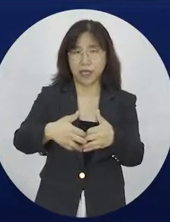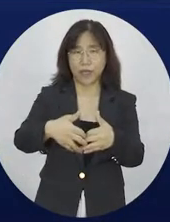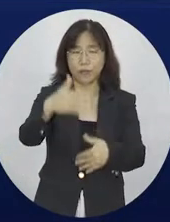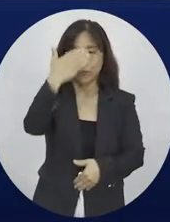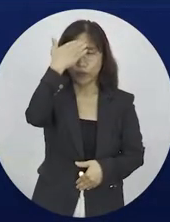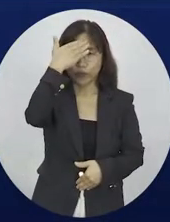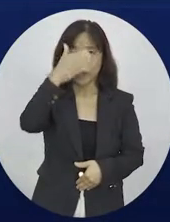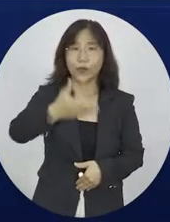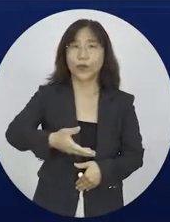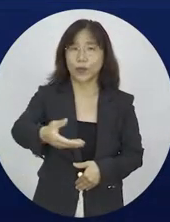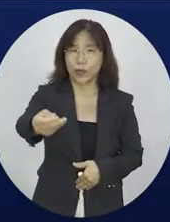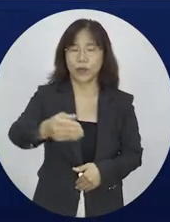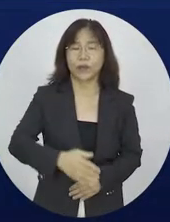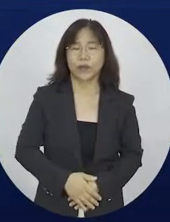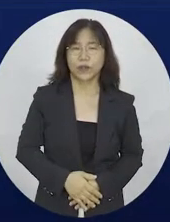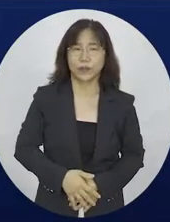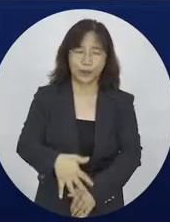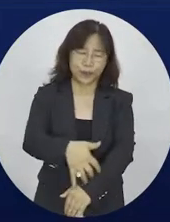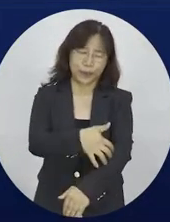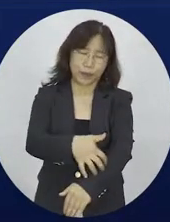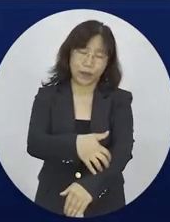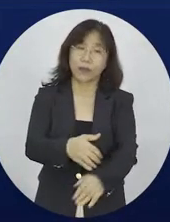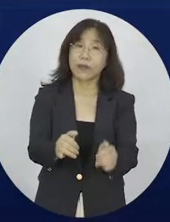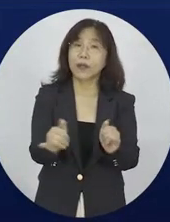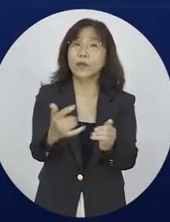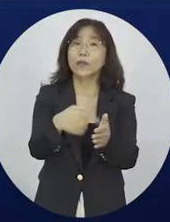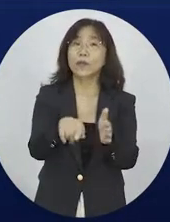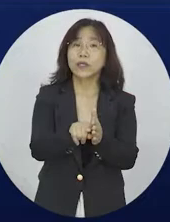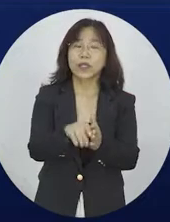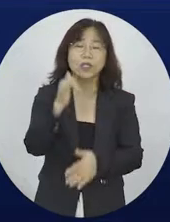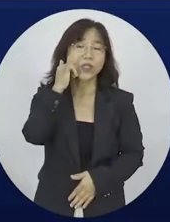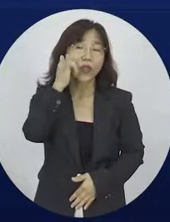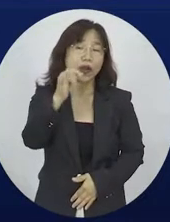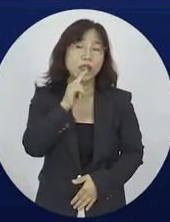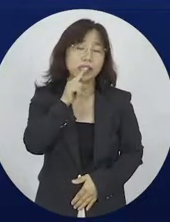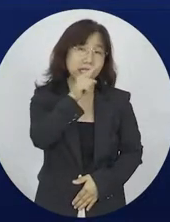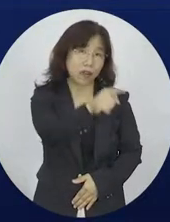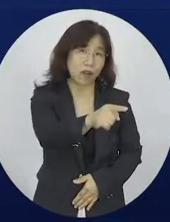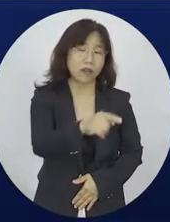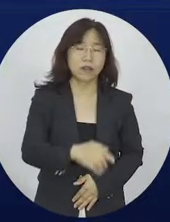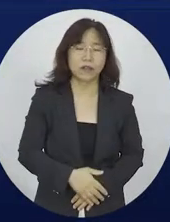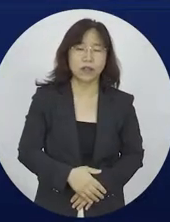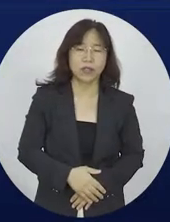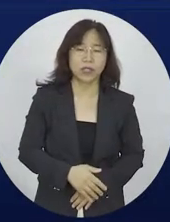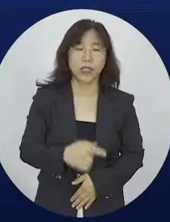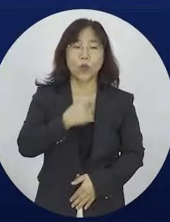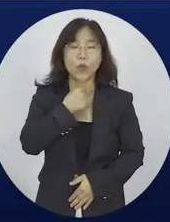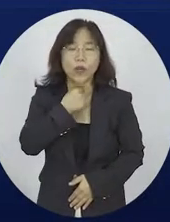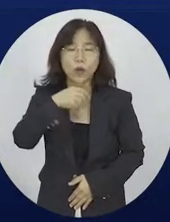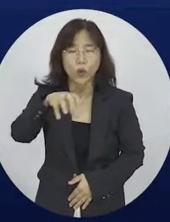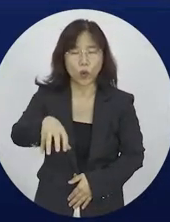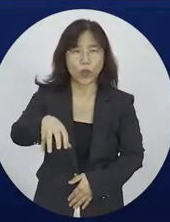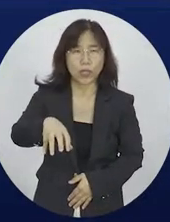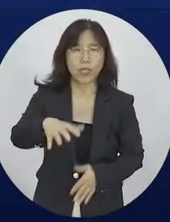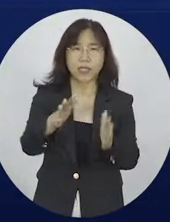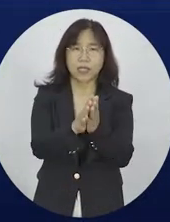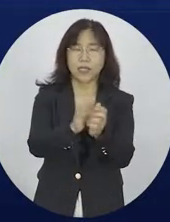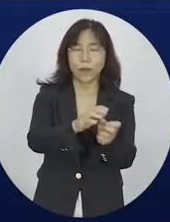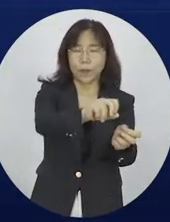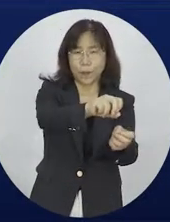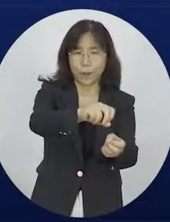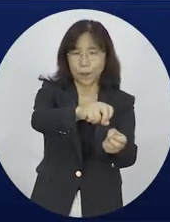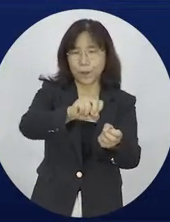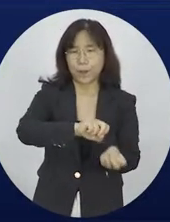서비스를 운영하고 있는데요. 거동이 불편한 구민들을 위해서 전화로 신청하면 원하는 장소까지